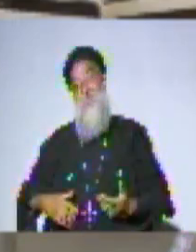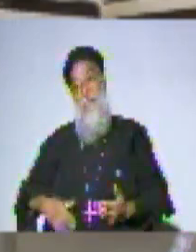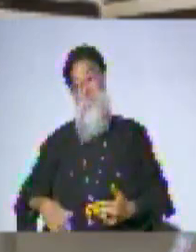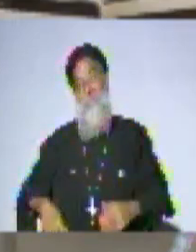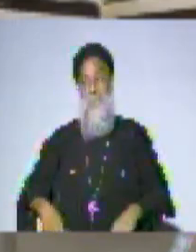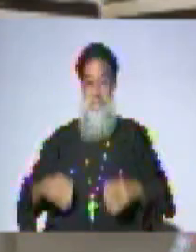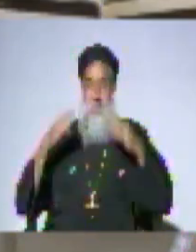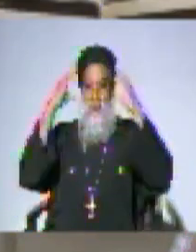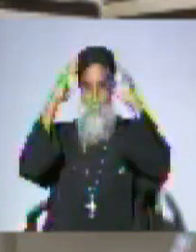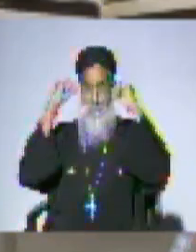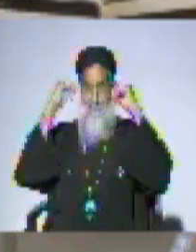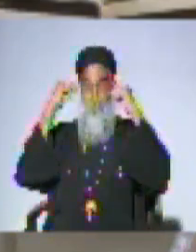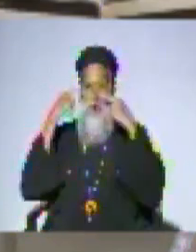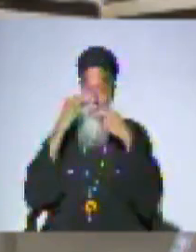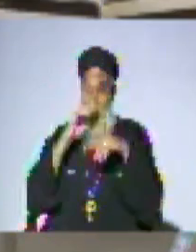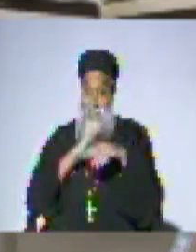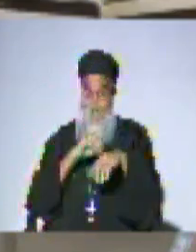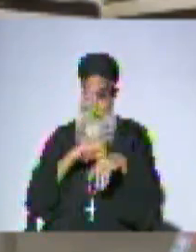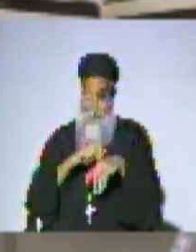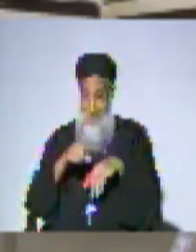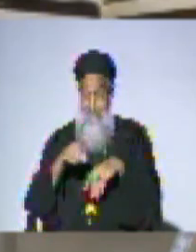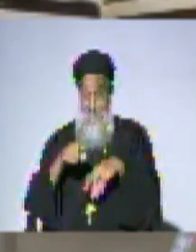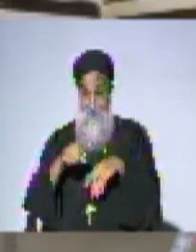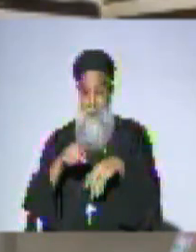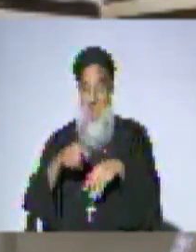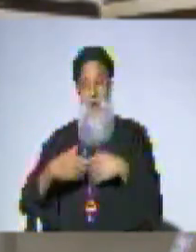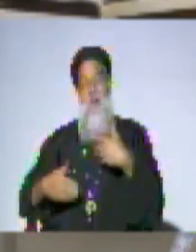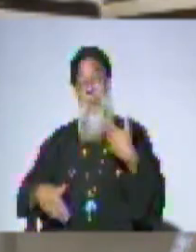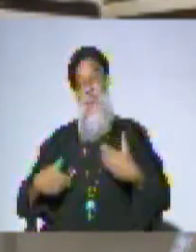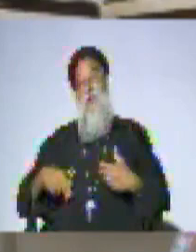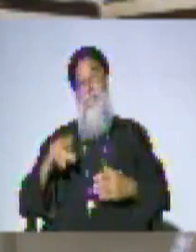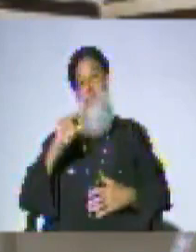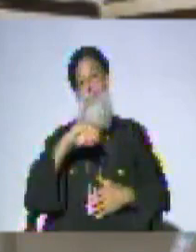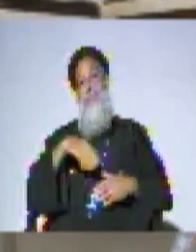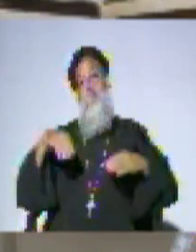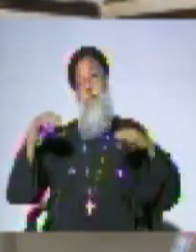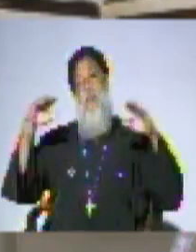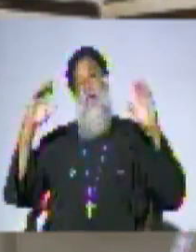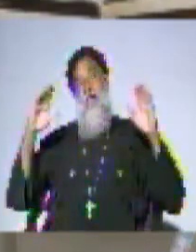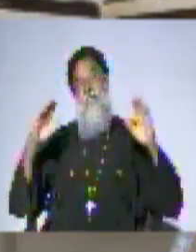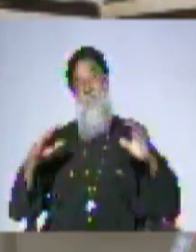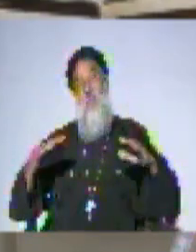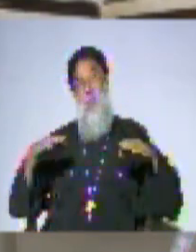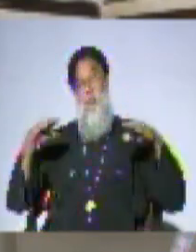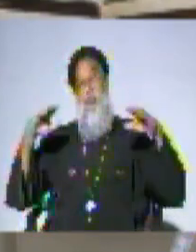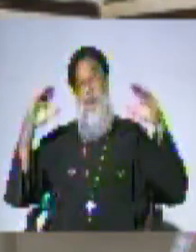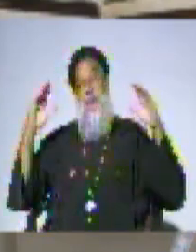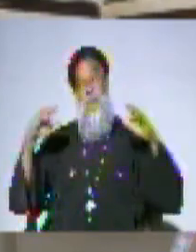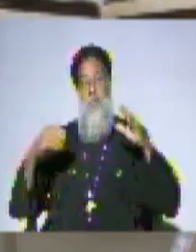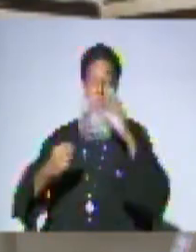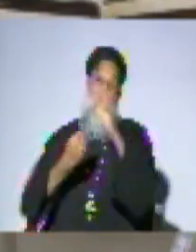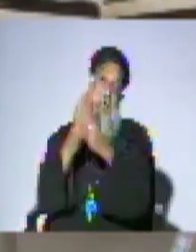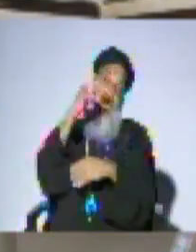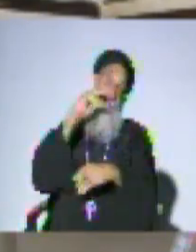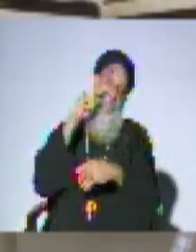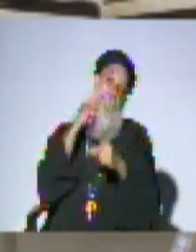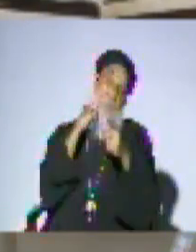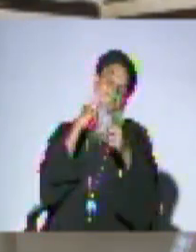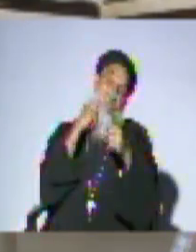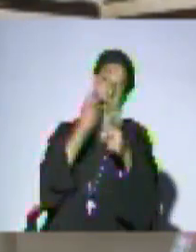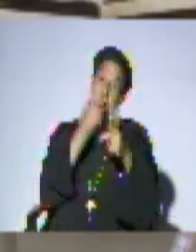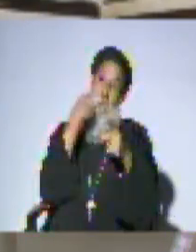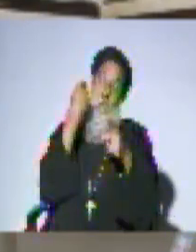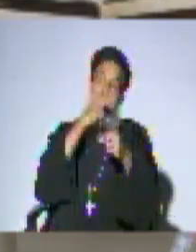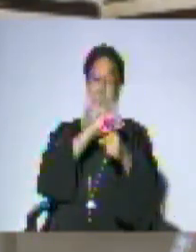سر أن يجعل الإنسان زي الملائكة. هو لما خلق آدم وحواء خلقهم زي